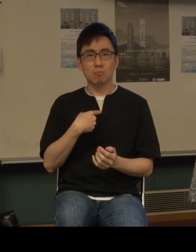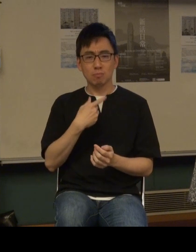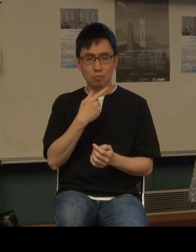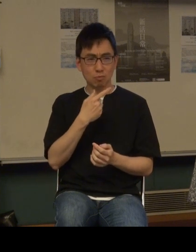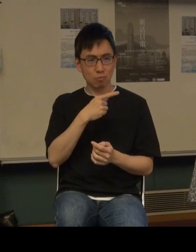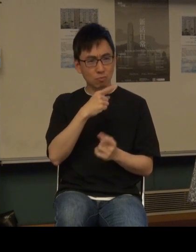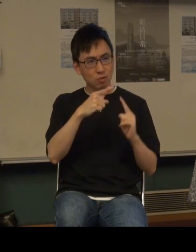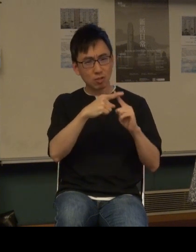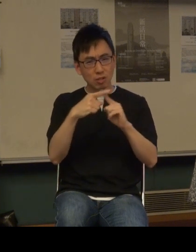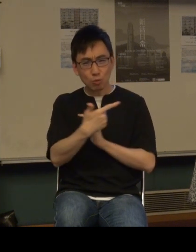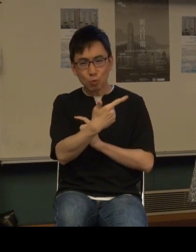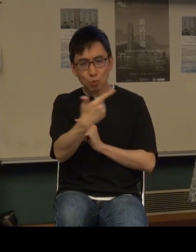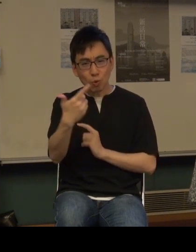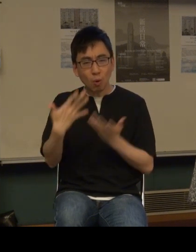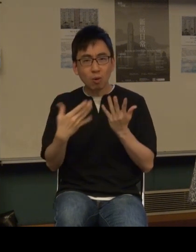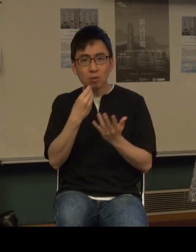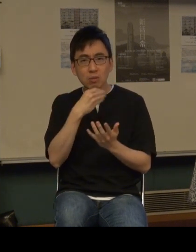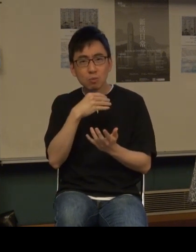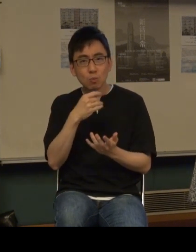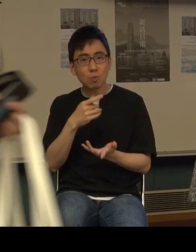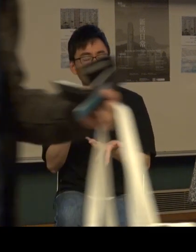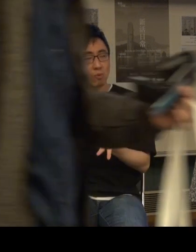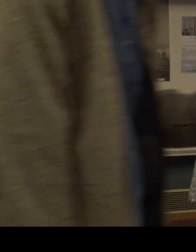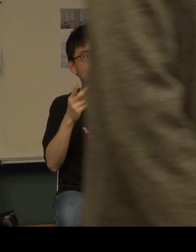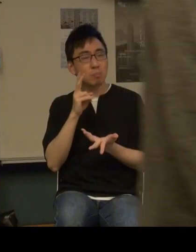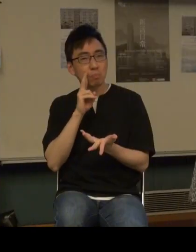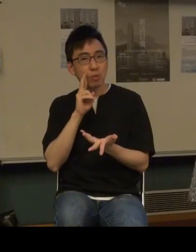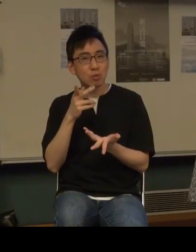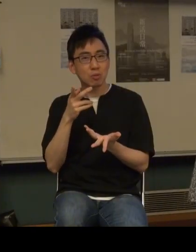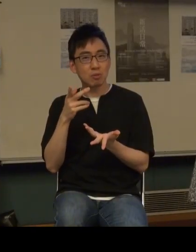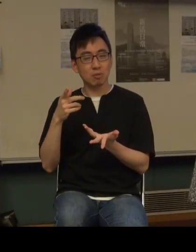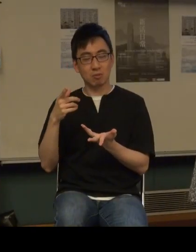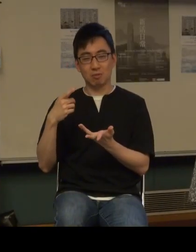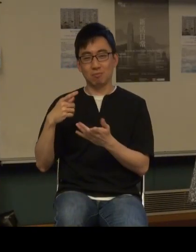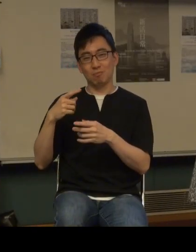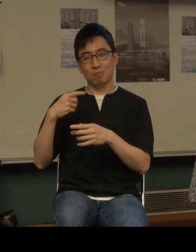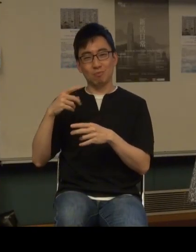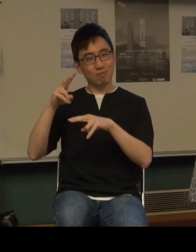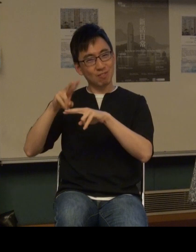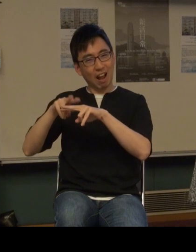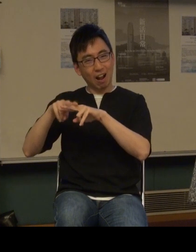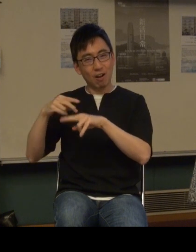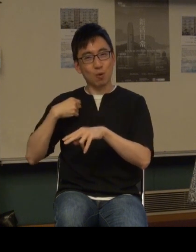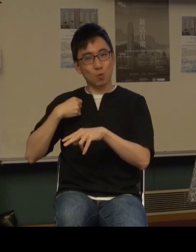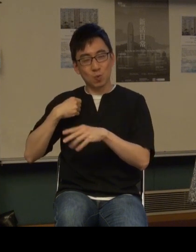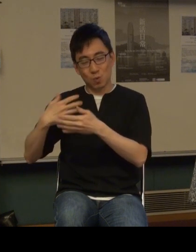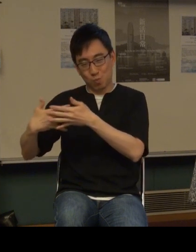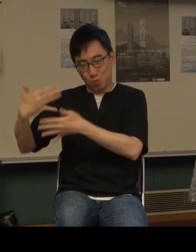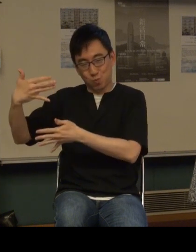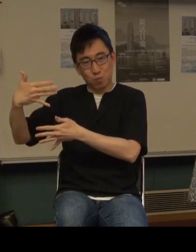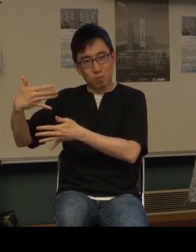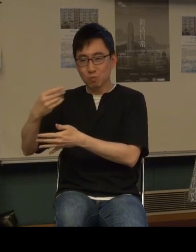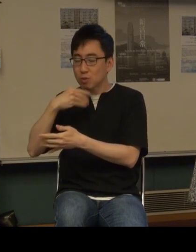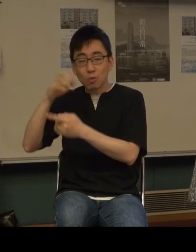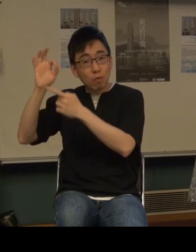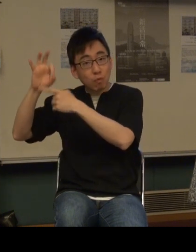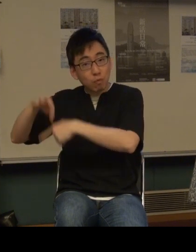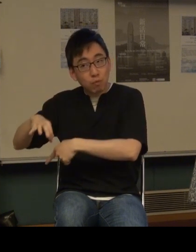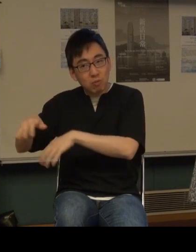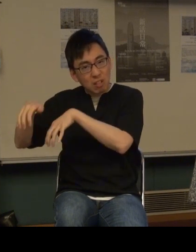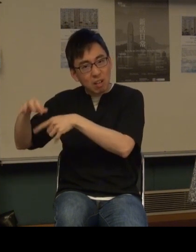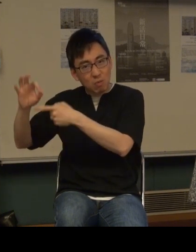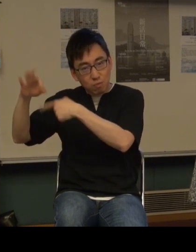人未必咧就真係經歷過住喺一啲即係中式嘅鄉村嘅新界嘅建築嘅。我哋亦都未必真